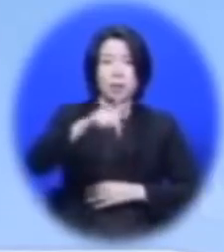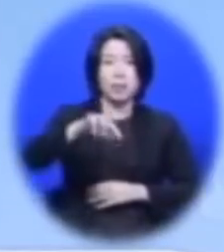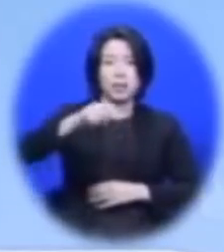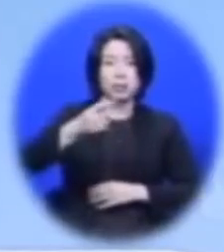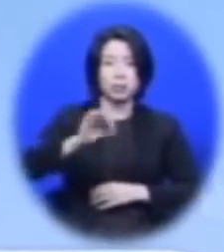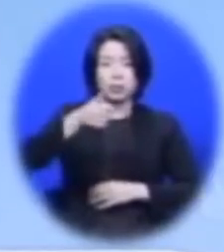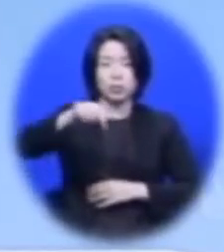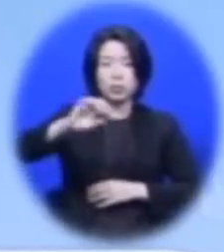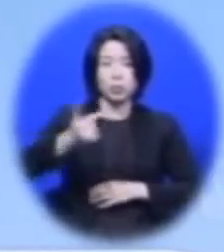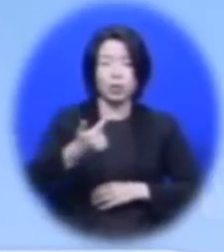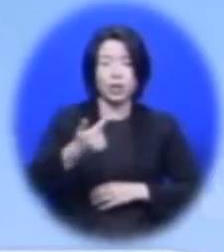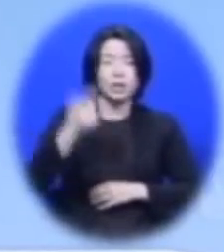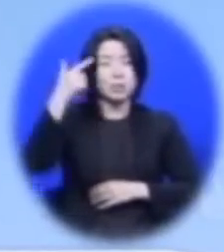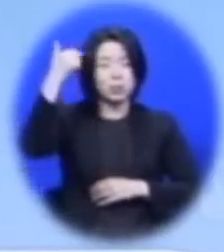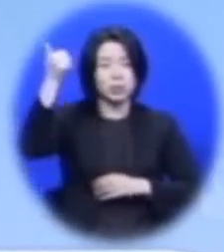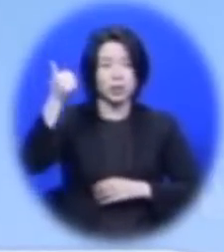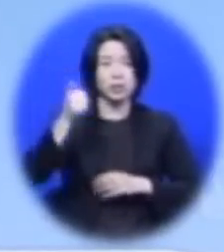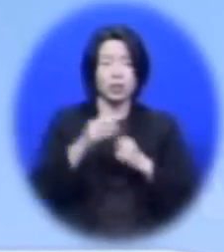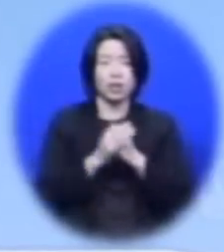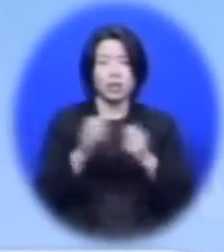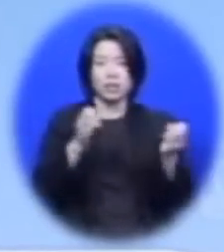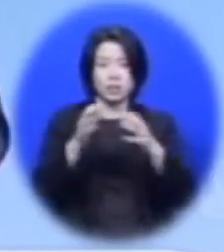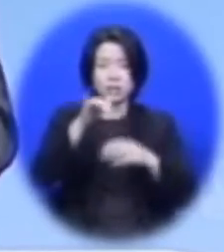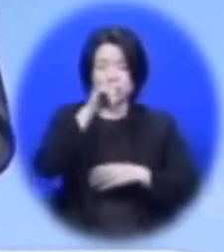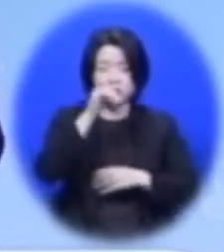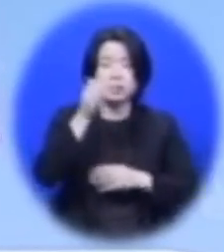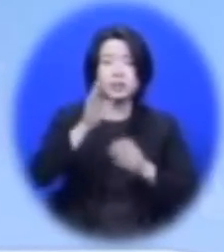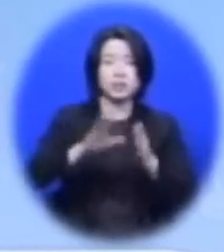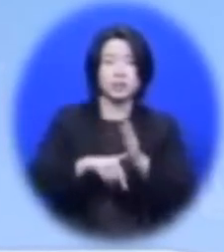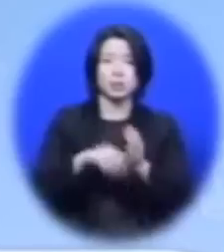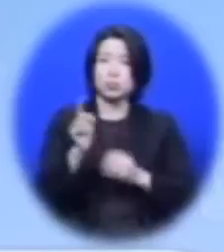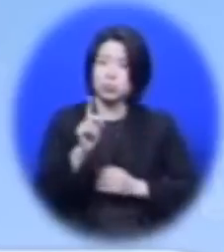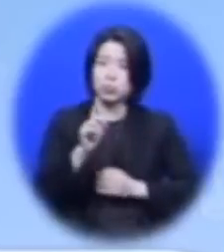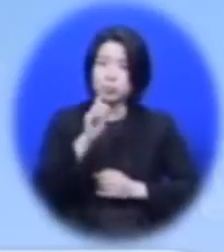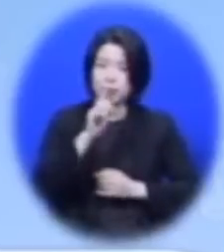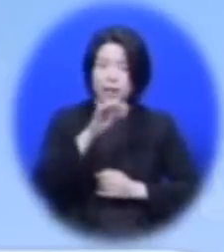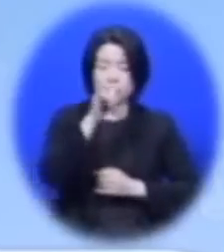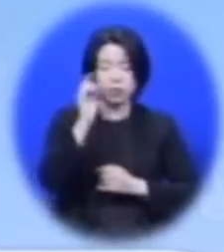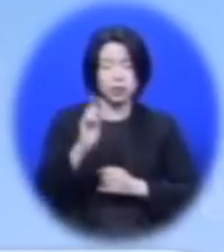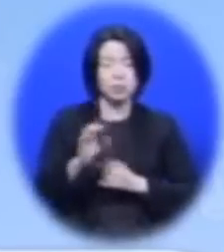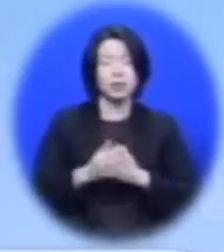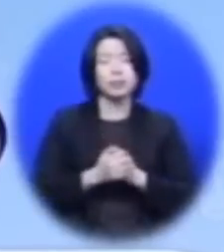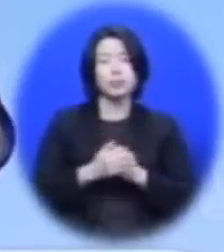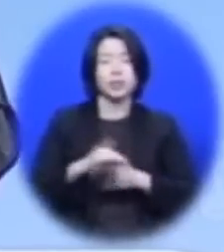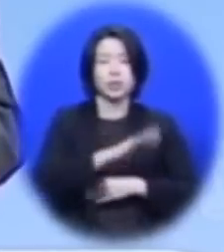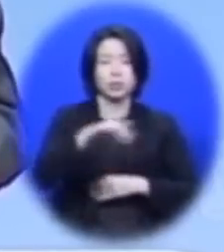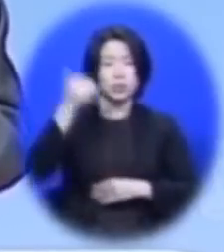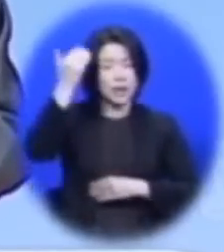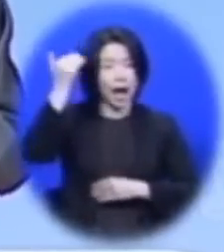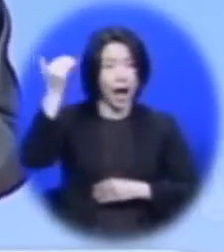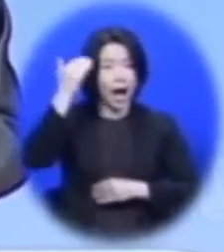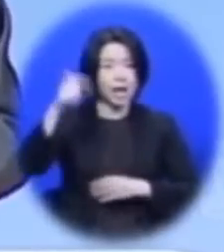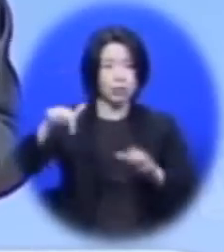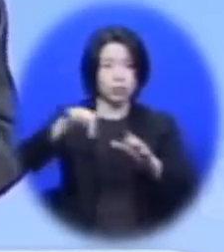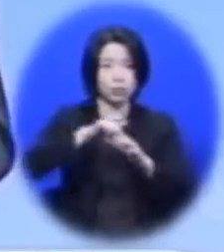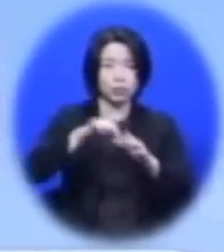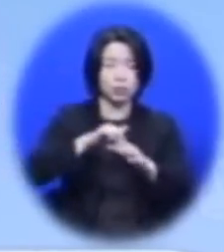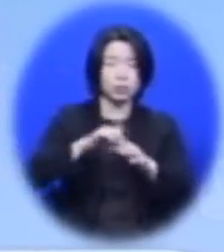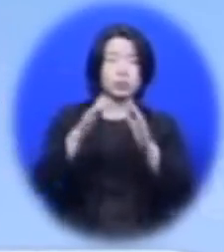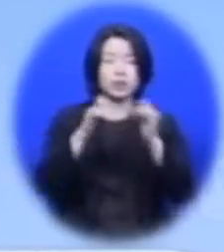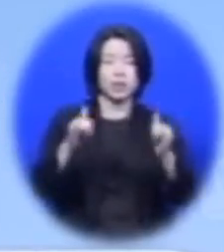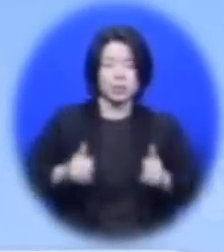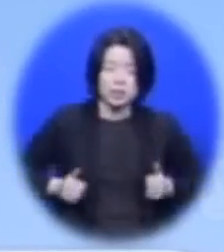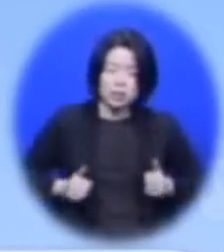토크 콘서트를 했습니다. 그런데 박종관 목사님께서 그런 이야기를 하셨어요. 우리 한국 기독교인들은 열심히 참